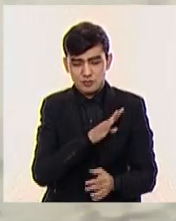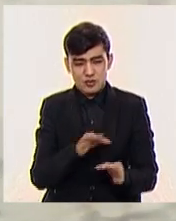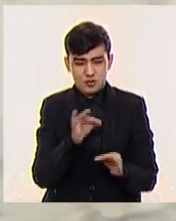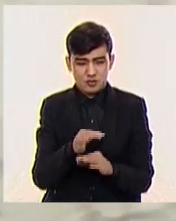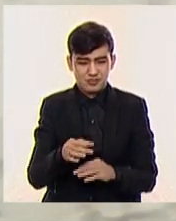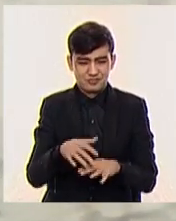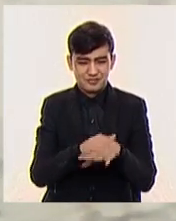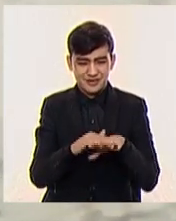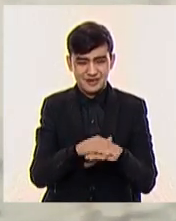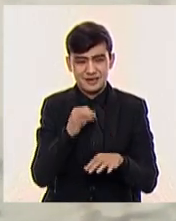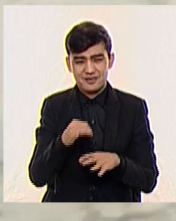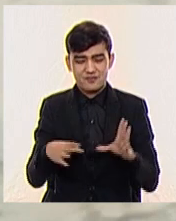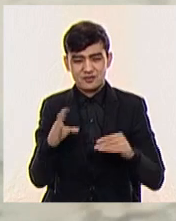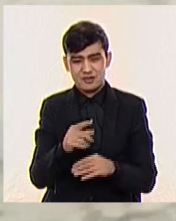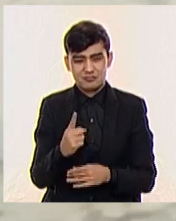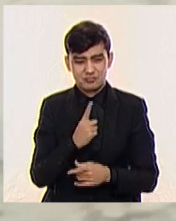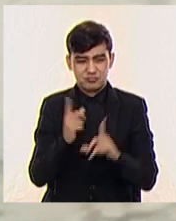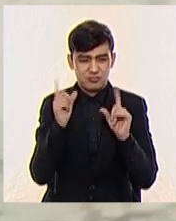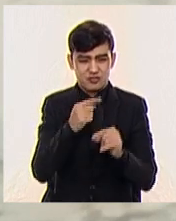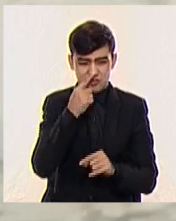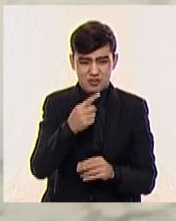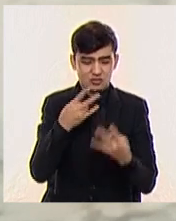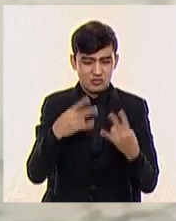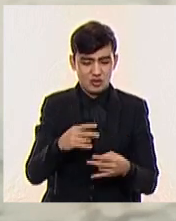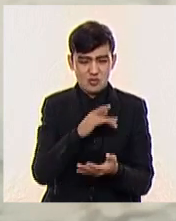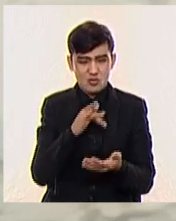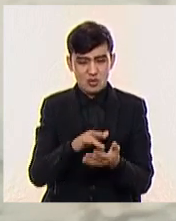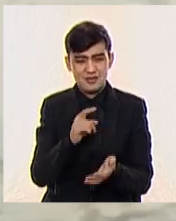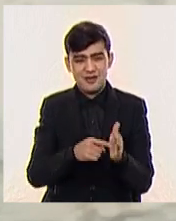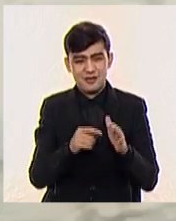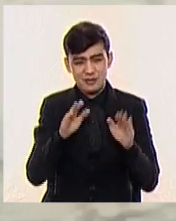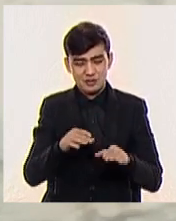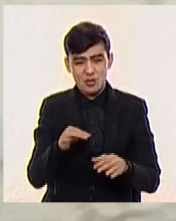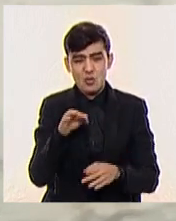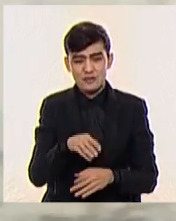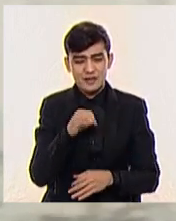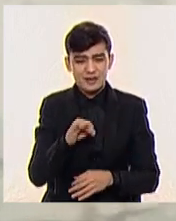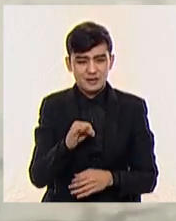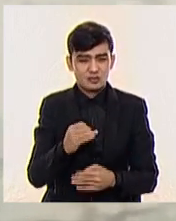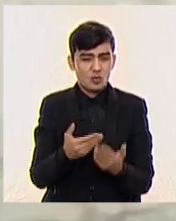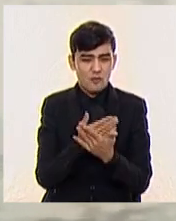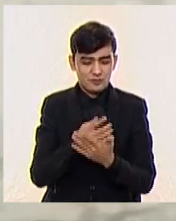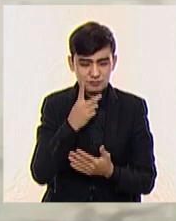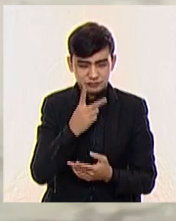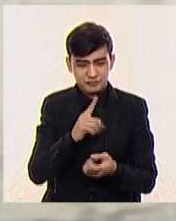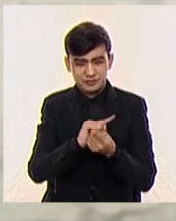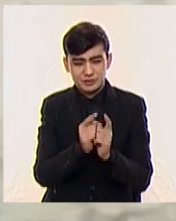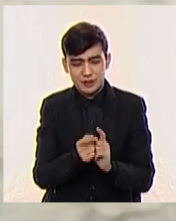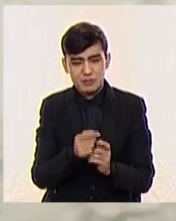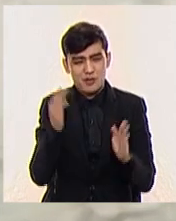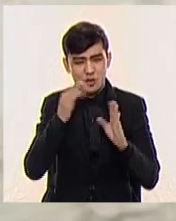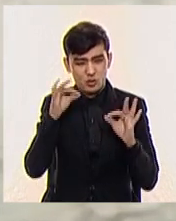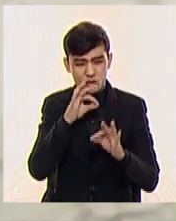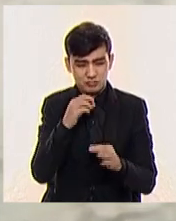населению воздержаться от выезда за пределы города Караганды, следить за информацией об изменении